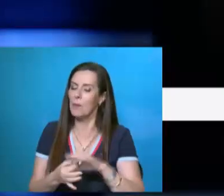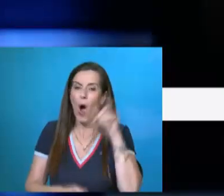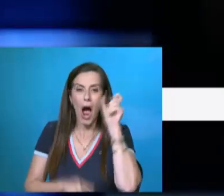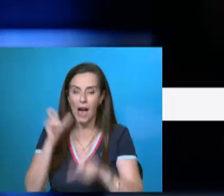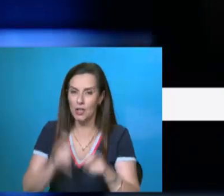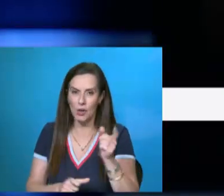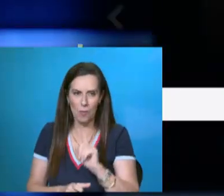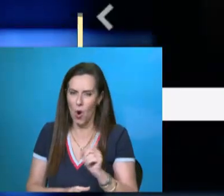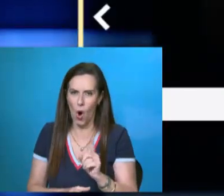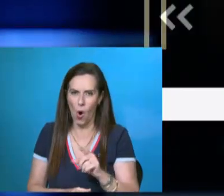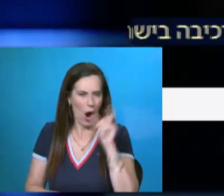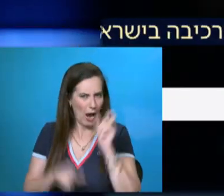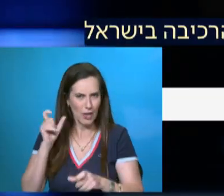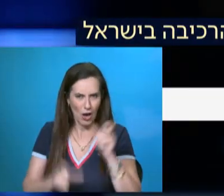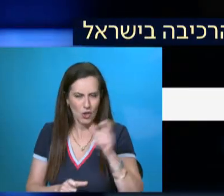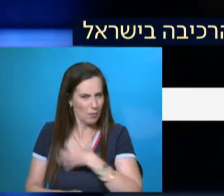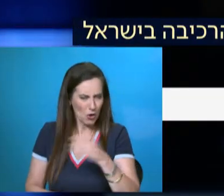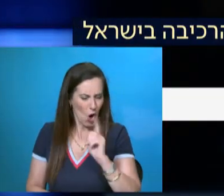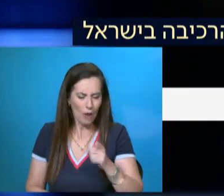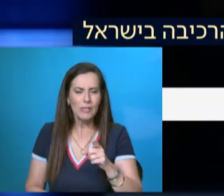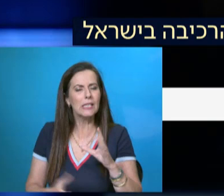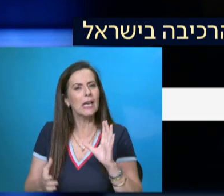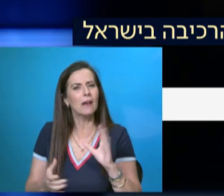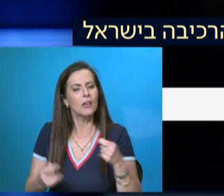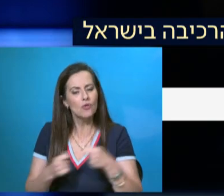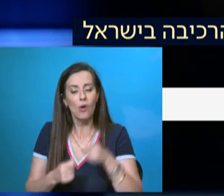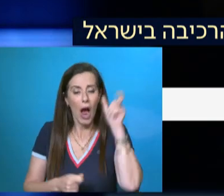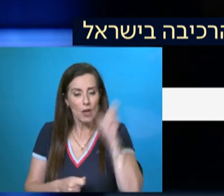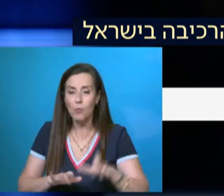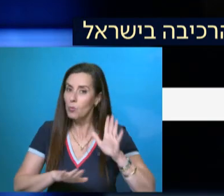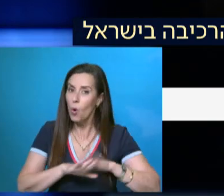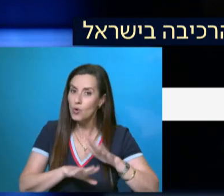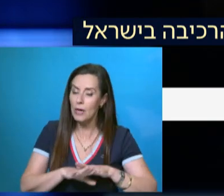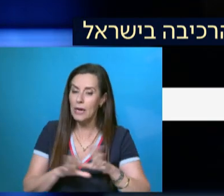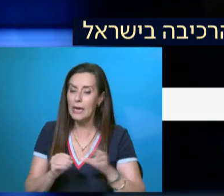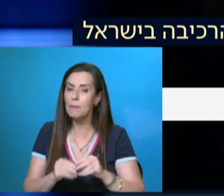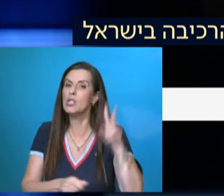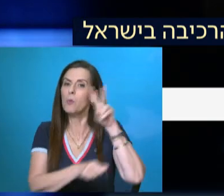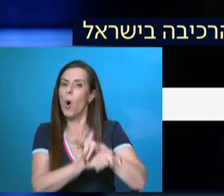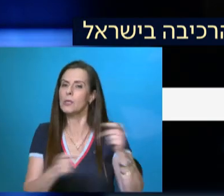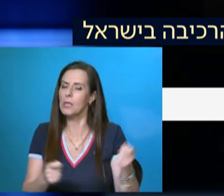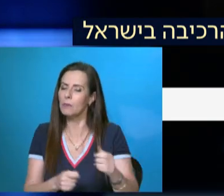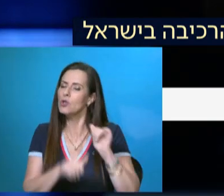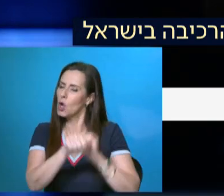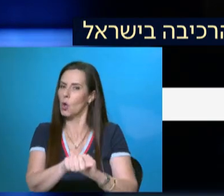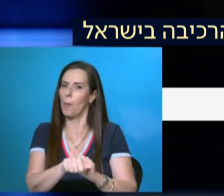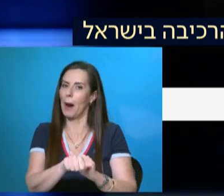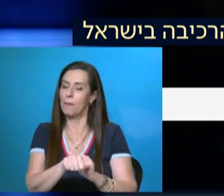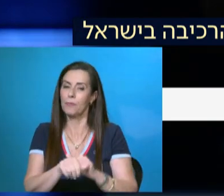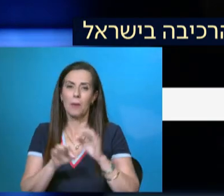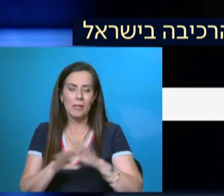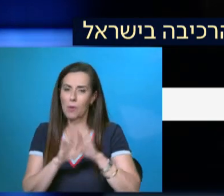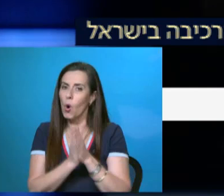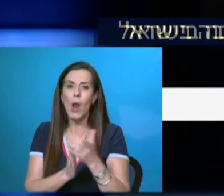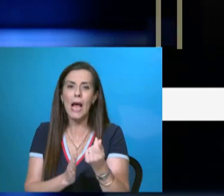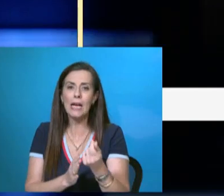דווקא אנשים עמידים, זה חיבור של רוכבים מאוד מוכשרים עם ספונסרים שתומכים בנו. בעצם כל הכסף של